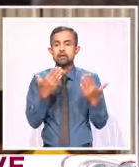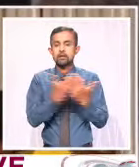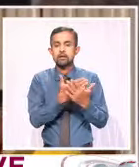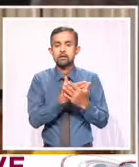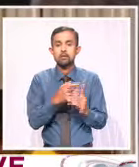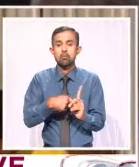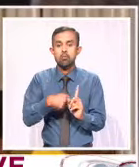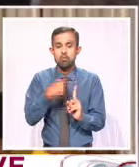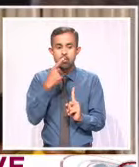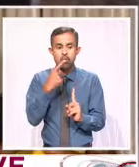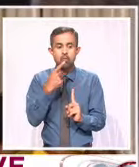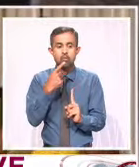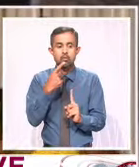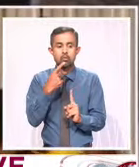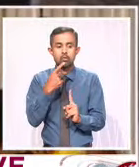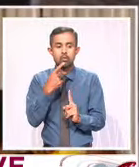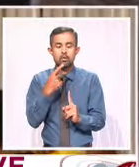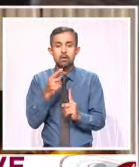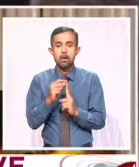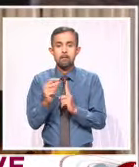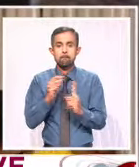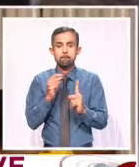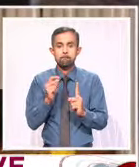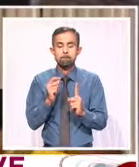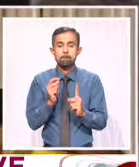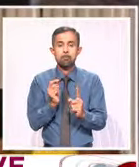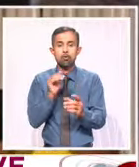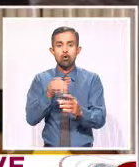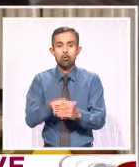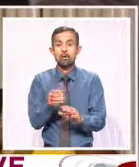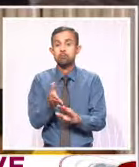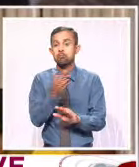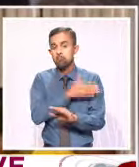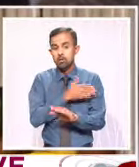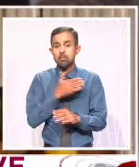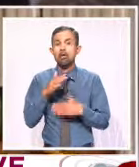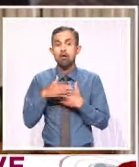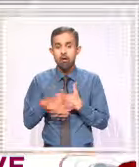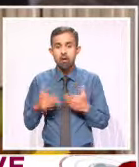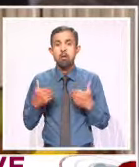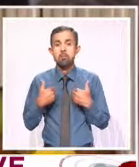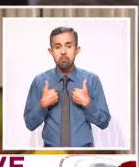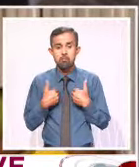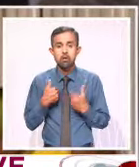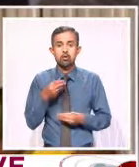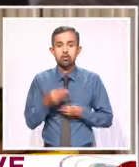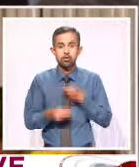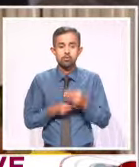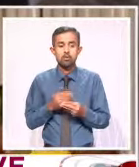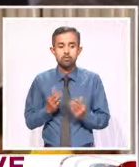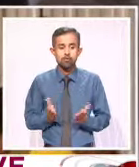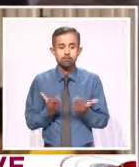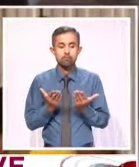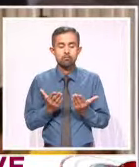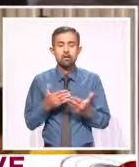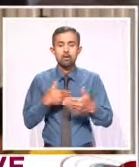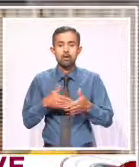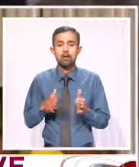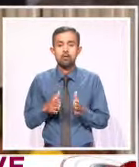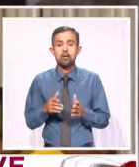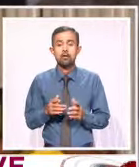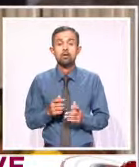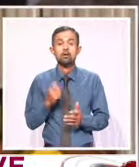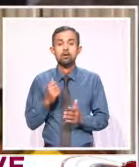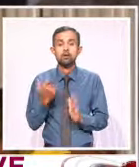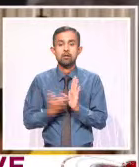සිනමාව ප්‍රවර්ධනය කිරීම සඳහා පාර්ලිමේන්තුවට ප්‍රවේශ වෙන්න ඉස්සෙල්ල දායක වෙච්ච කෙනෙක් ලෙසත් කර්මාන්තයක් කිරීම සඳහා වෙන කැබිනට් පේපර්